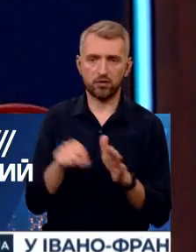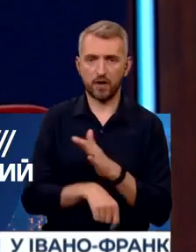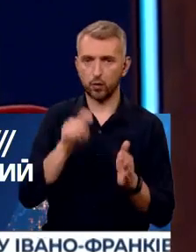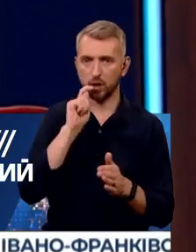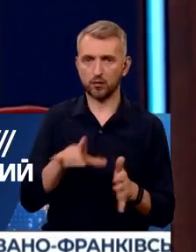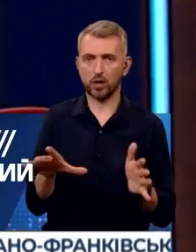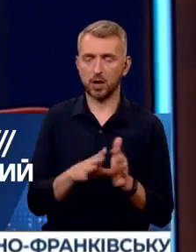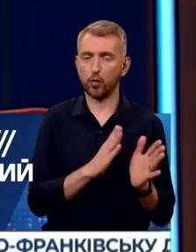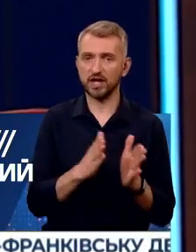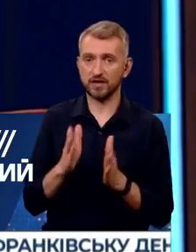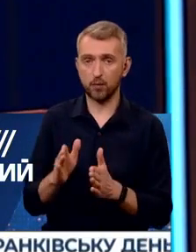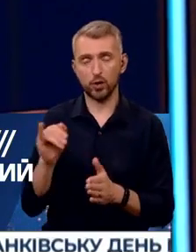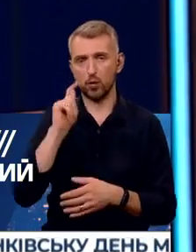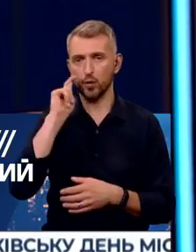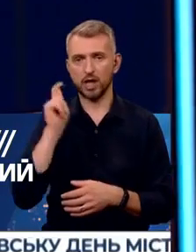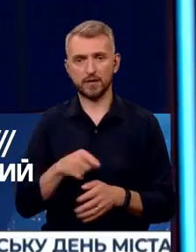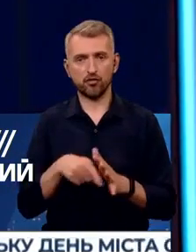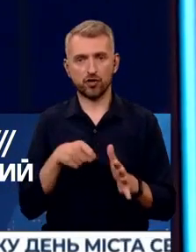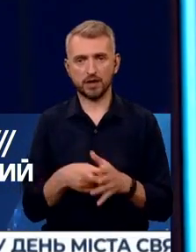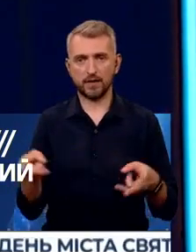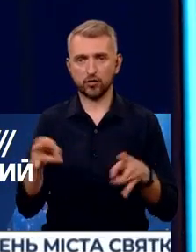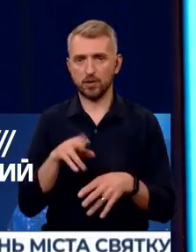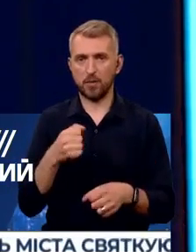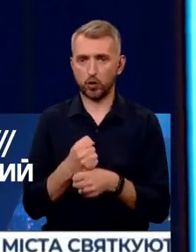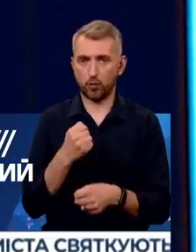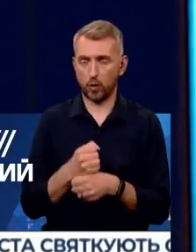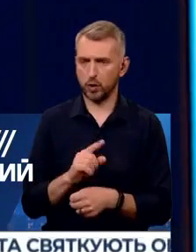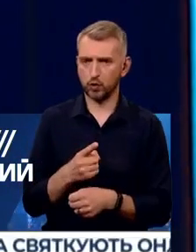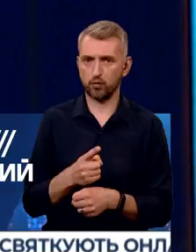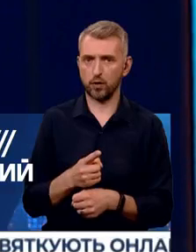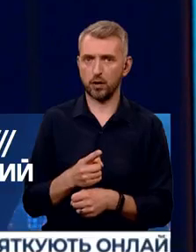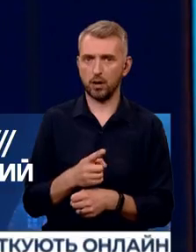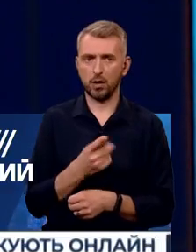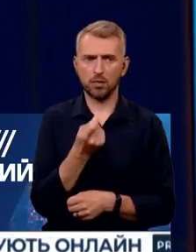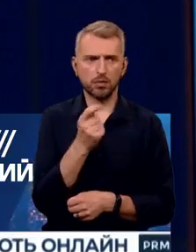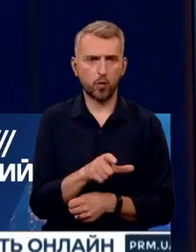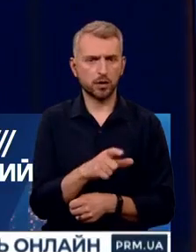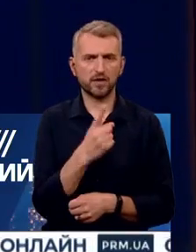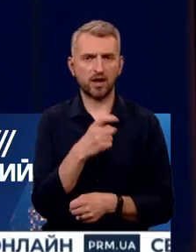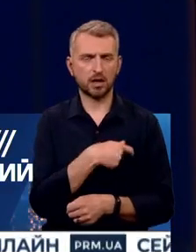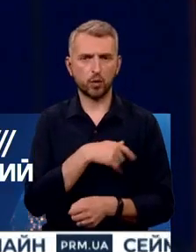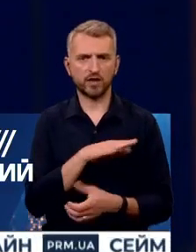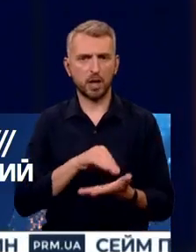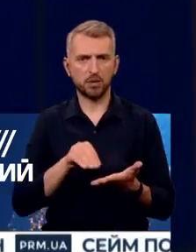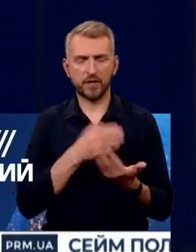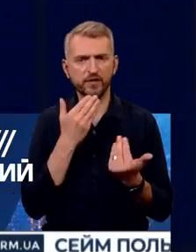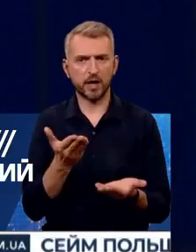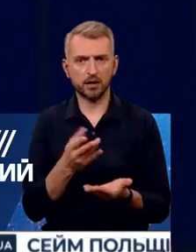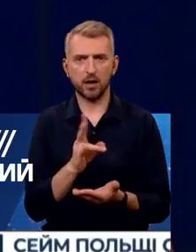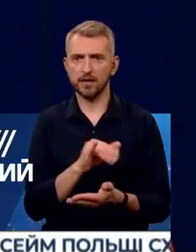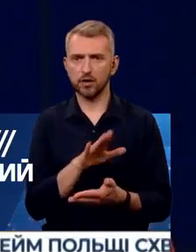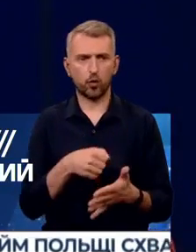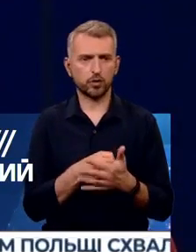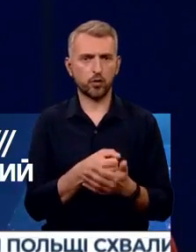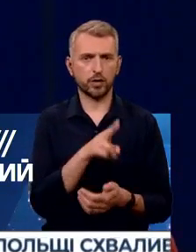українську енергосистему, і українські шахти залишили без роботи, чому ні один із 100 депутатів не написав звернення? Ні до